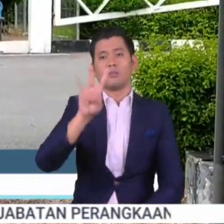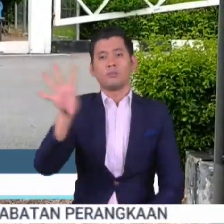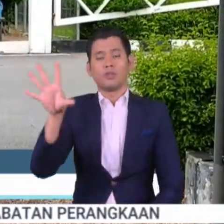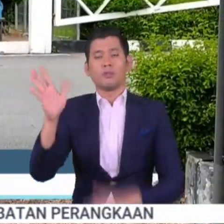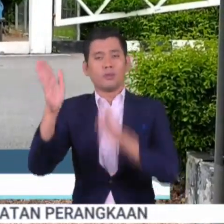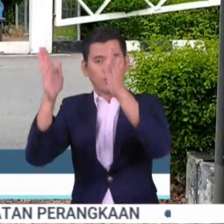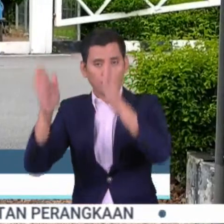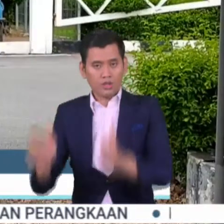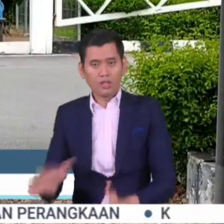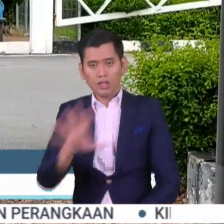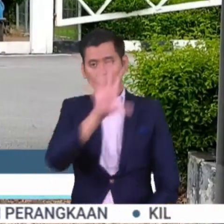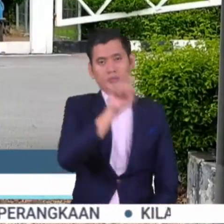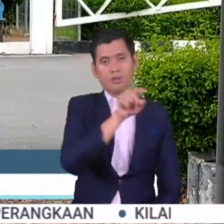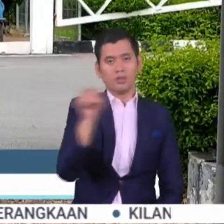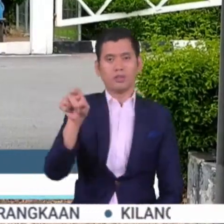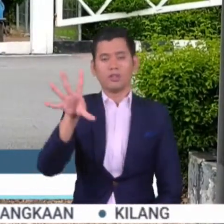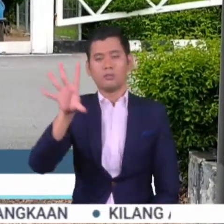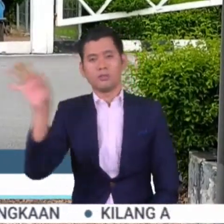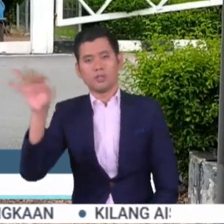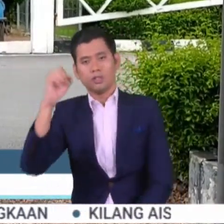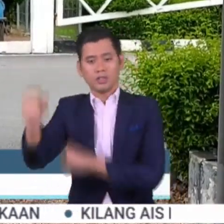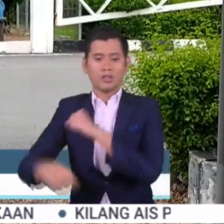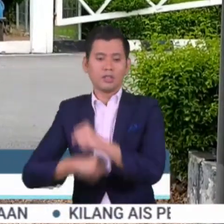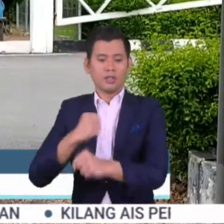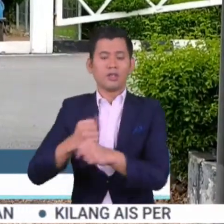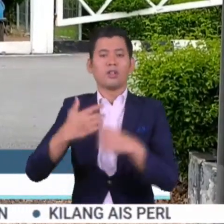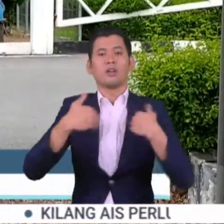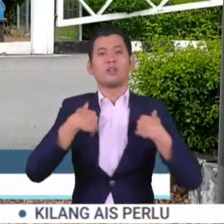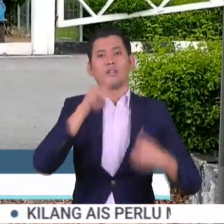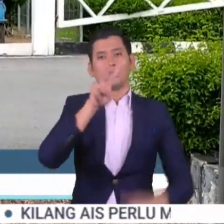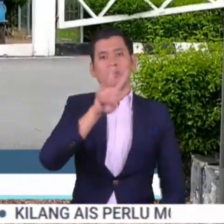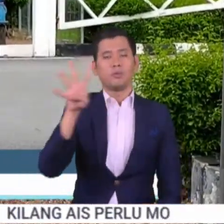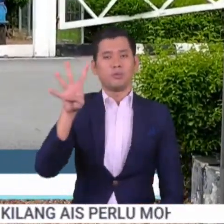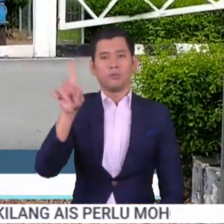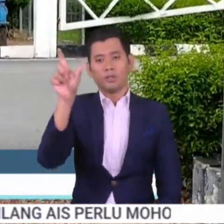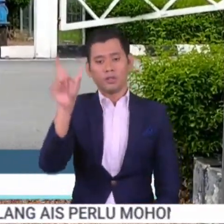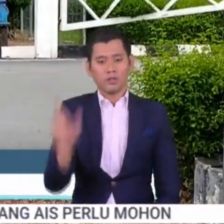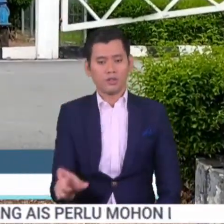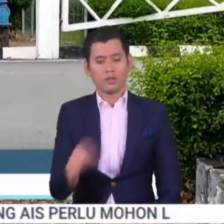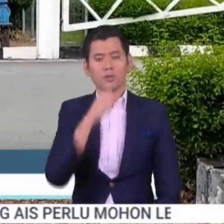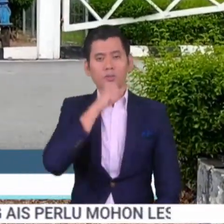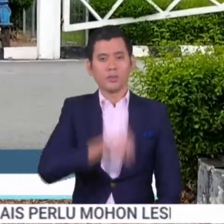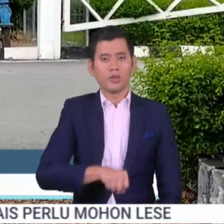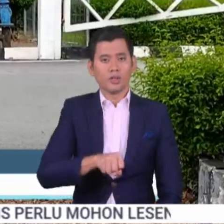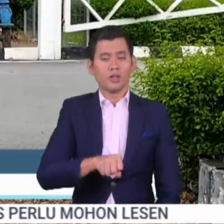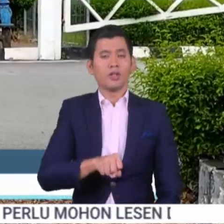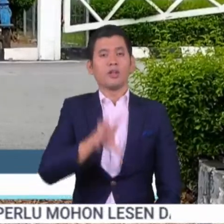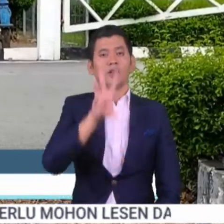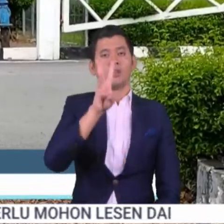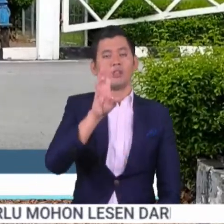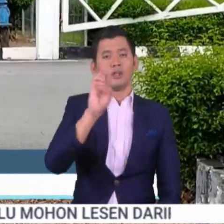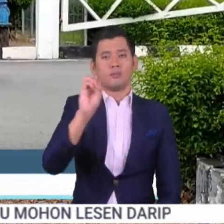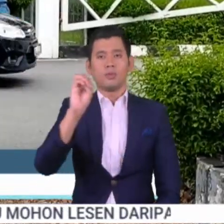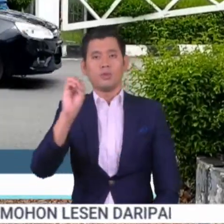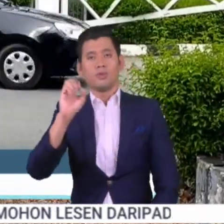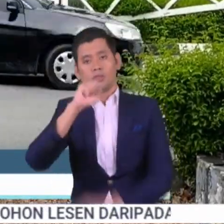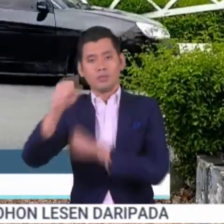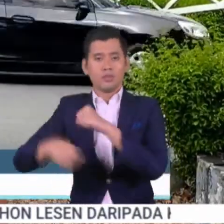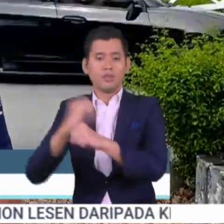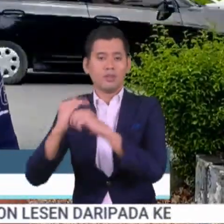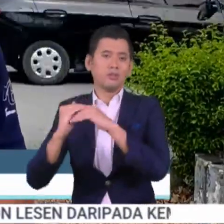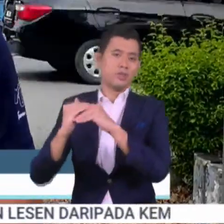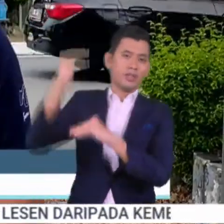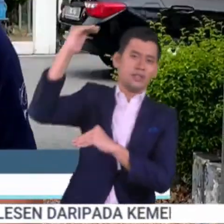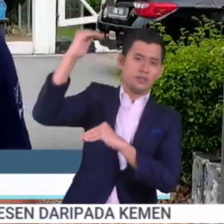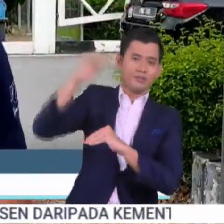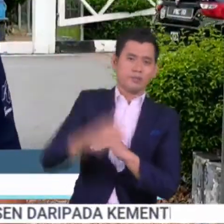calon berusia 50 hingga 59 tahun dan 24 calon berusia di atas 60 tahun.